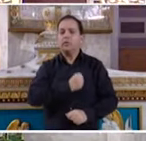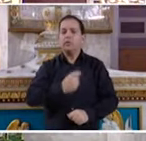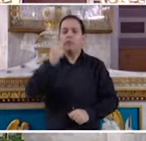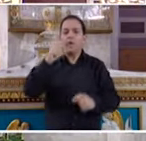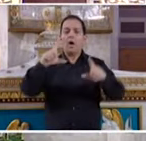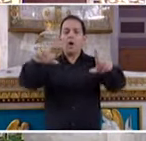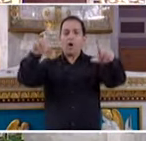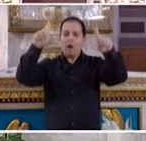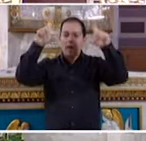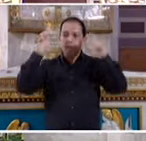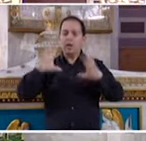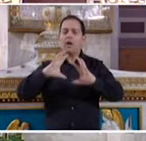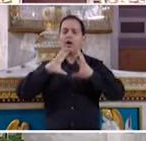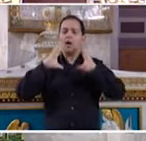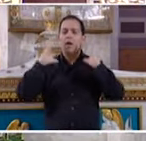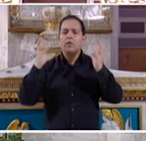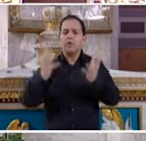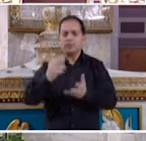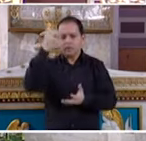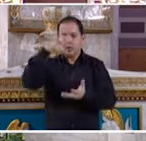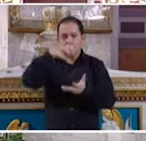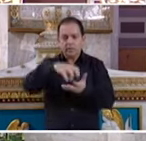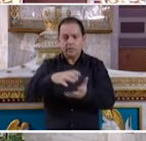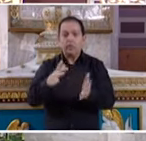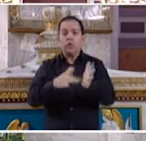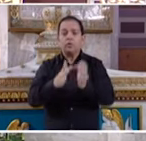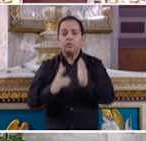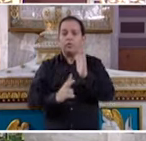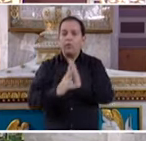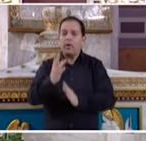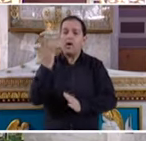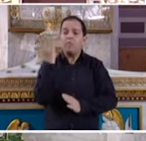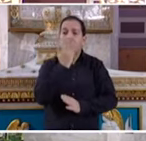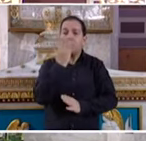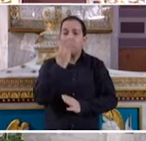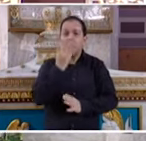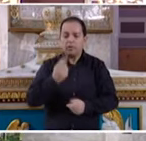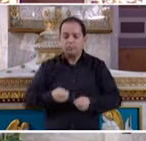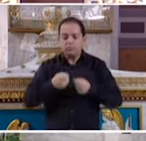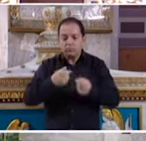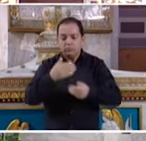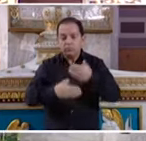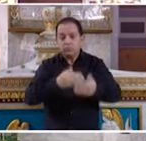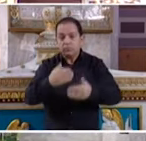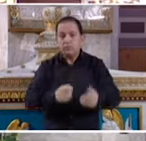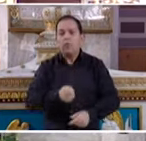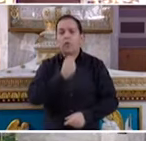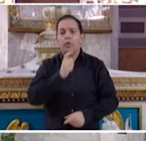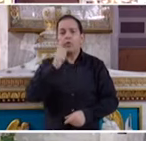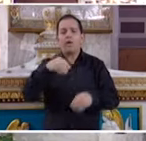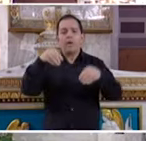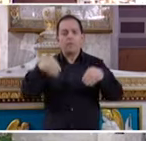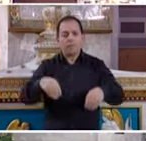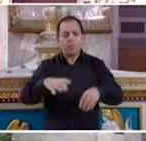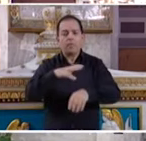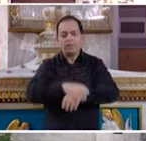μίαν, Αγίαν, Καθολικήν και Αποστολικήν Εκκλησίαν, ομολογώ εν βάπτισμα εις